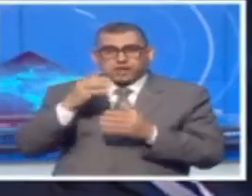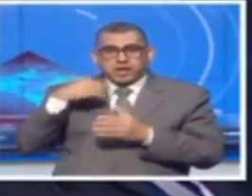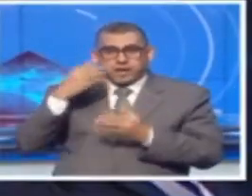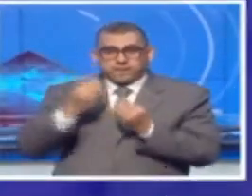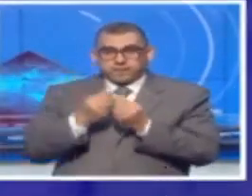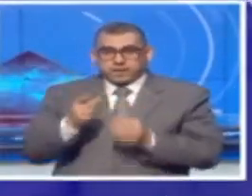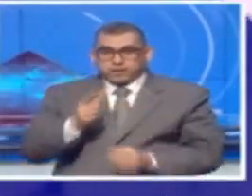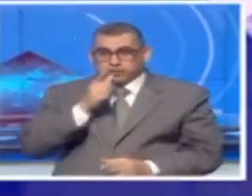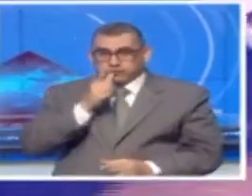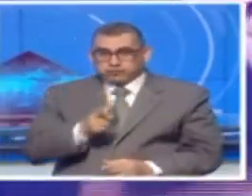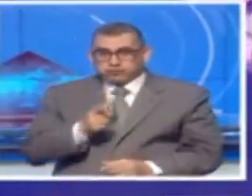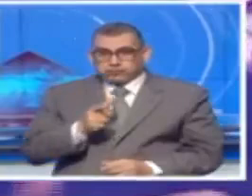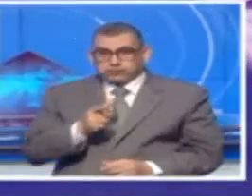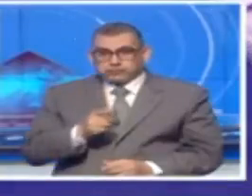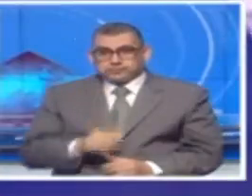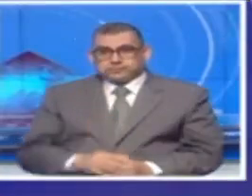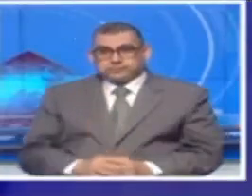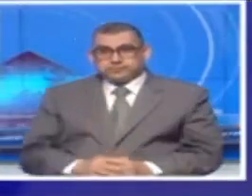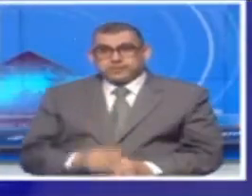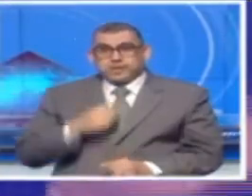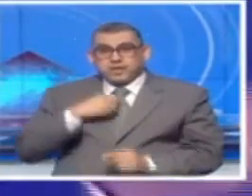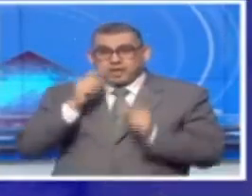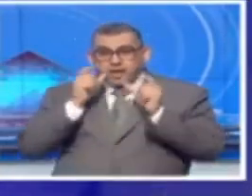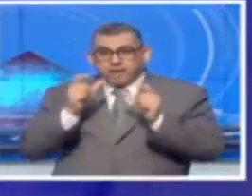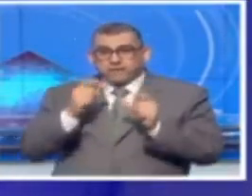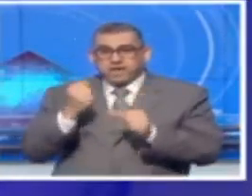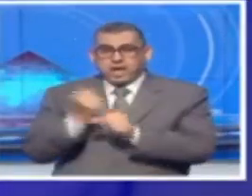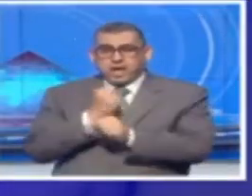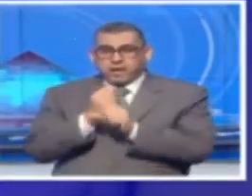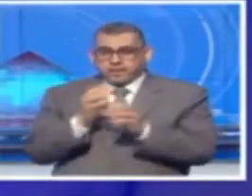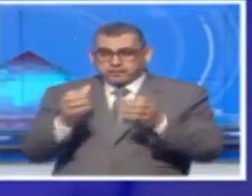والإقليمي. حافظنا على العمالة